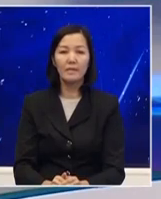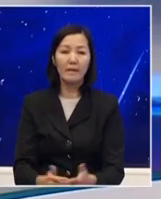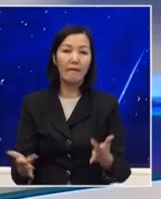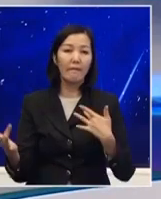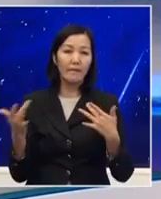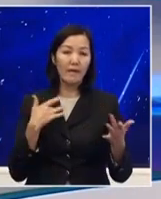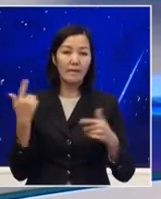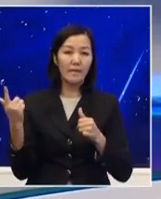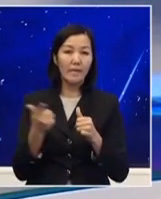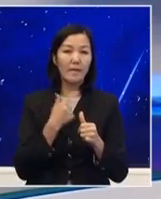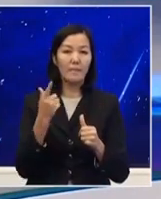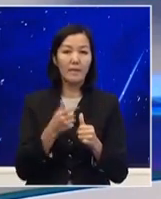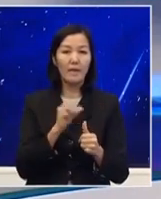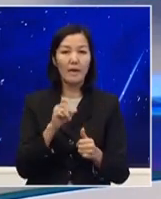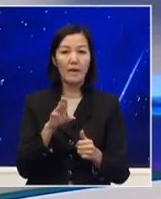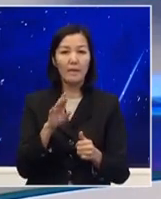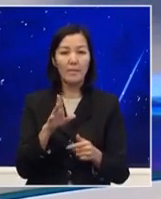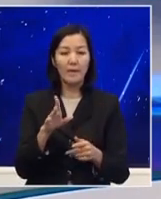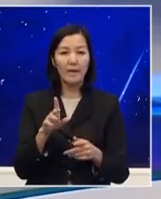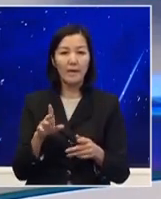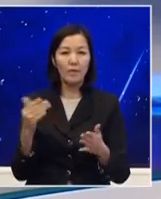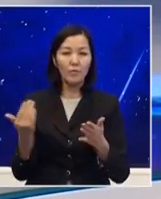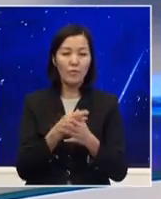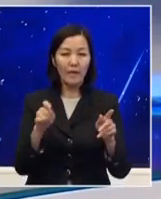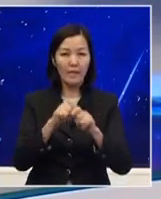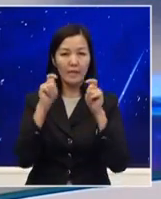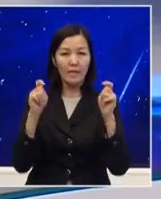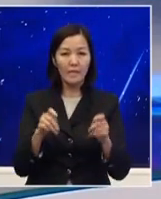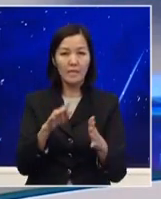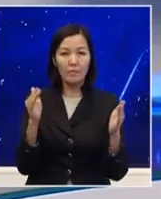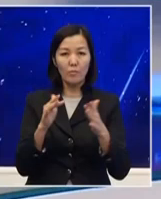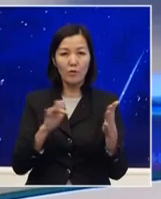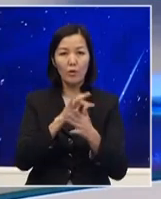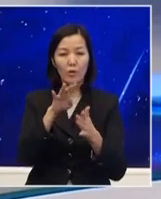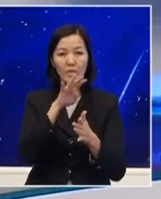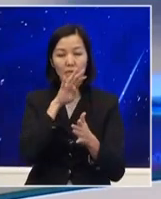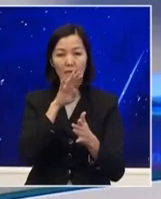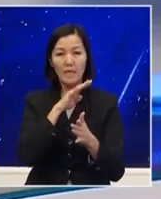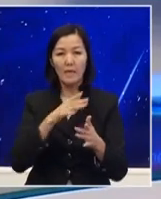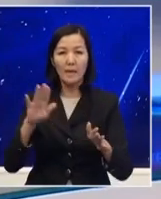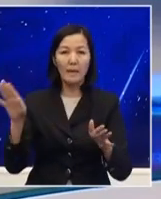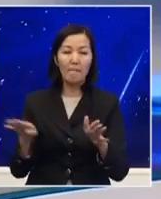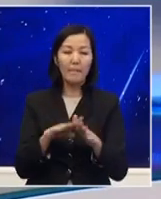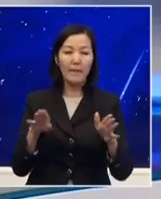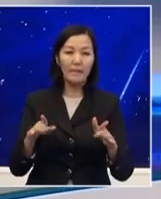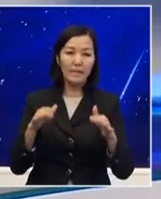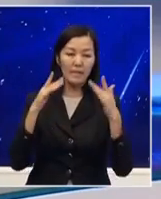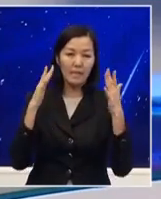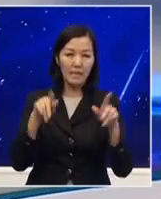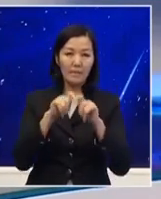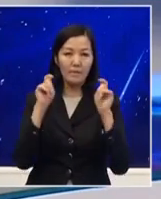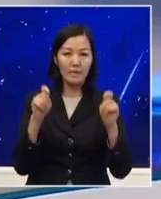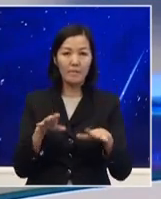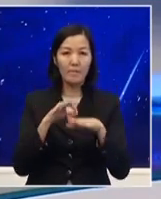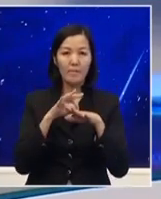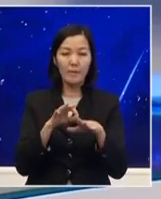Амфитеатр имени Абая появился в центральном парке моногорода Текели. Теперь здесь, под открытым небом, можно будет проводить различные концерты,